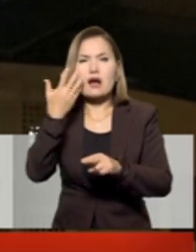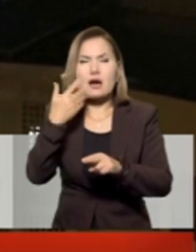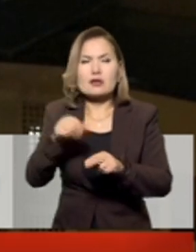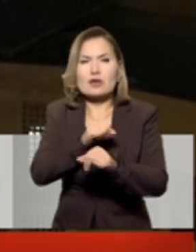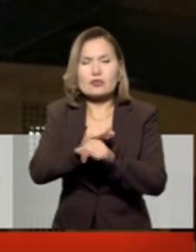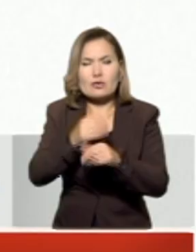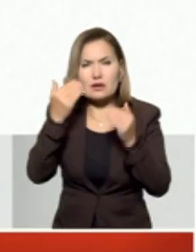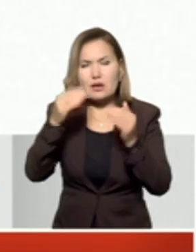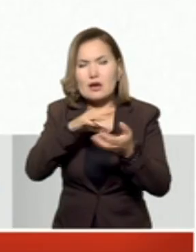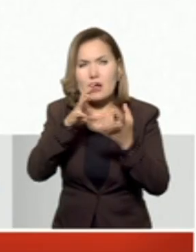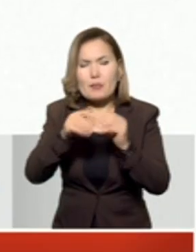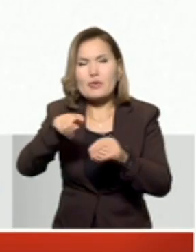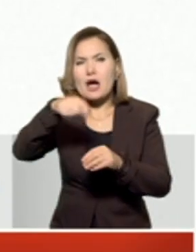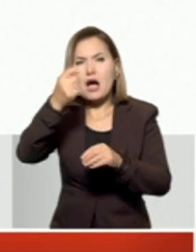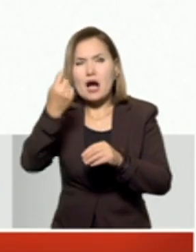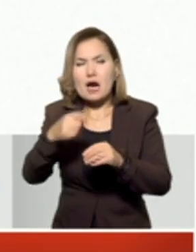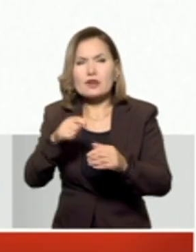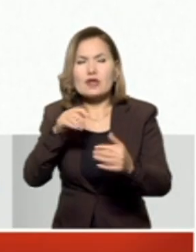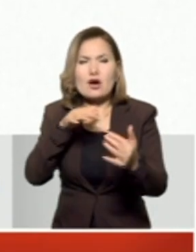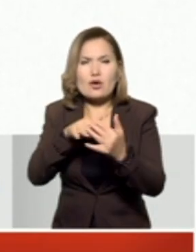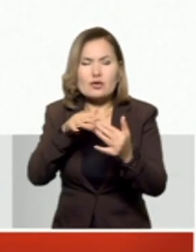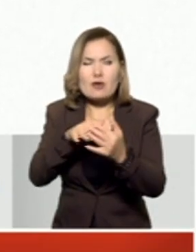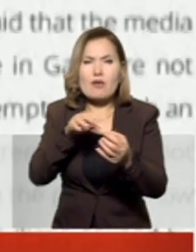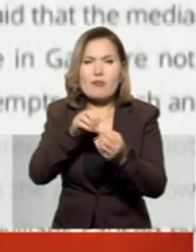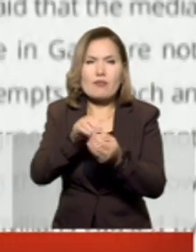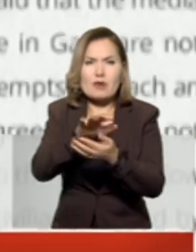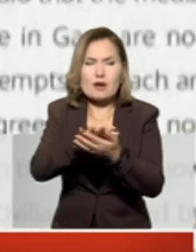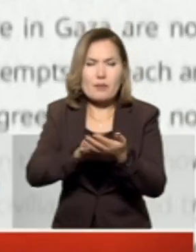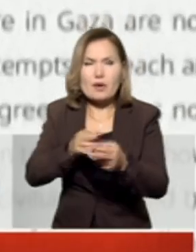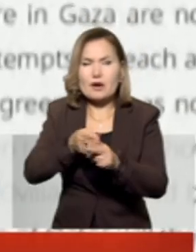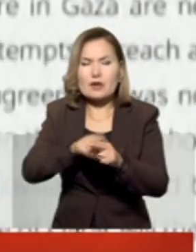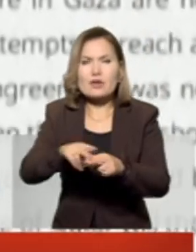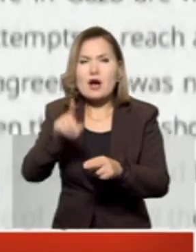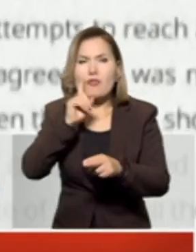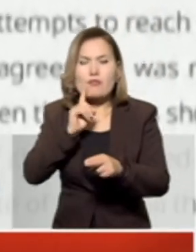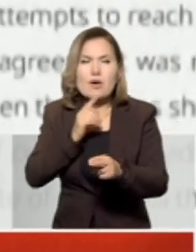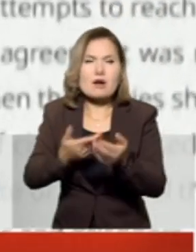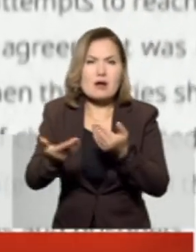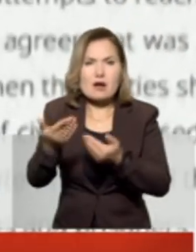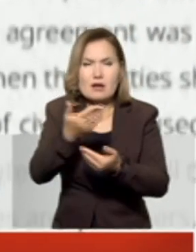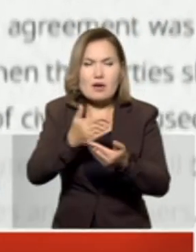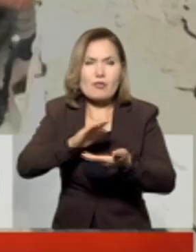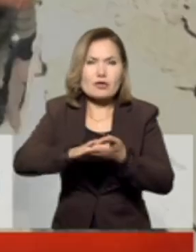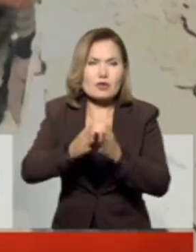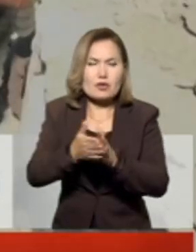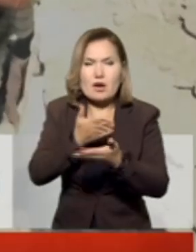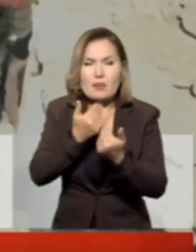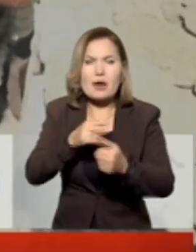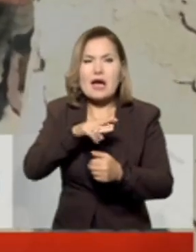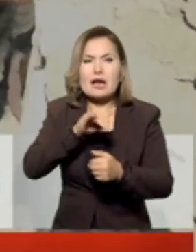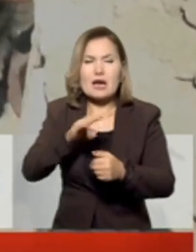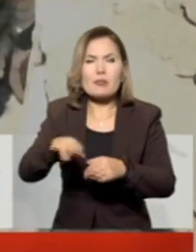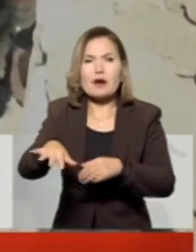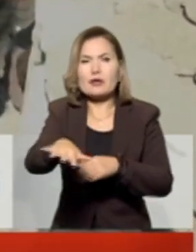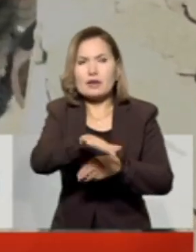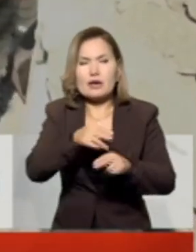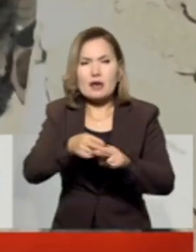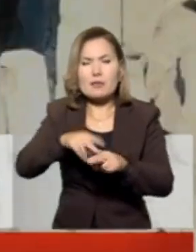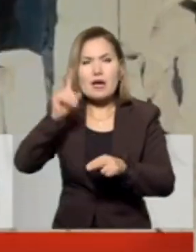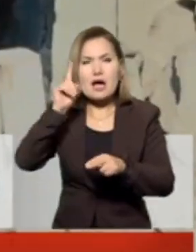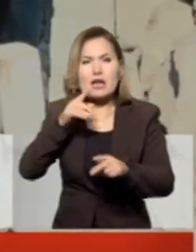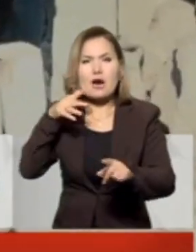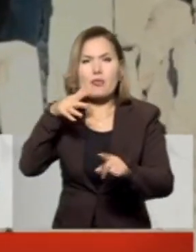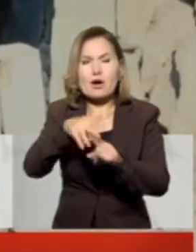болса, тараптар атысы доғаруға шын ниет танытқанда ғана келіссөздердің жалғасатынын мәлімдеп отыр. Ал Ливанның Алмат қаласында